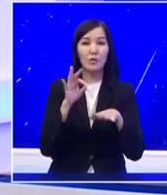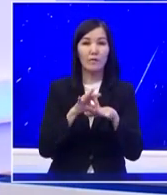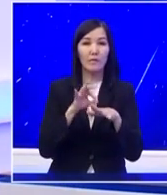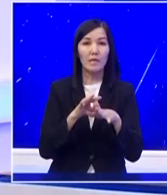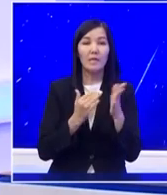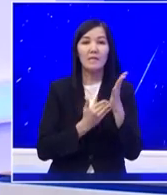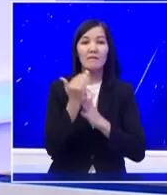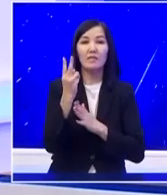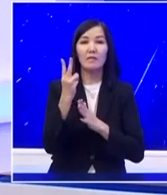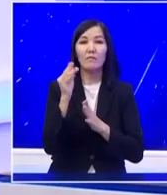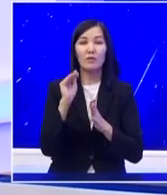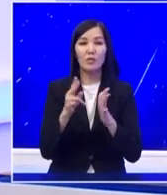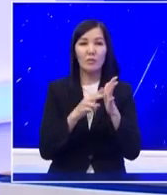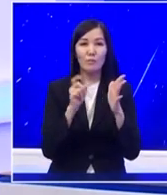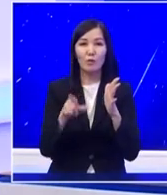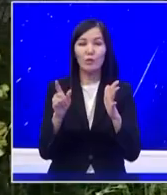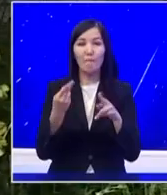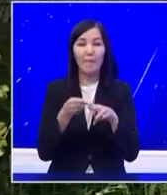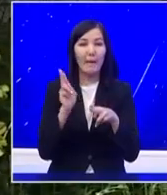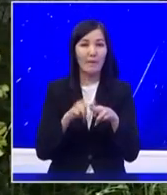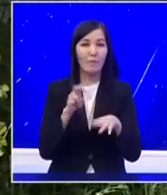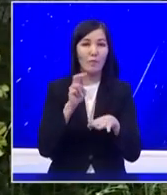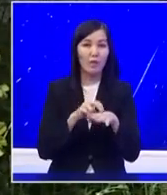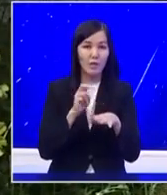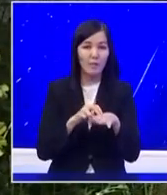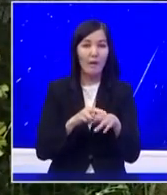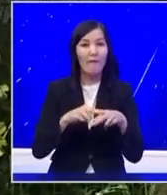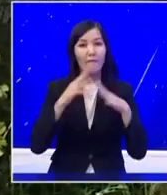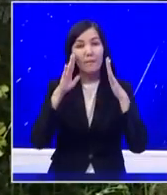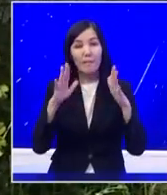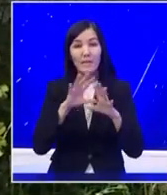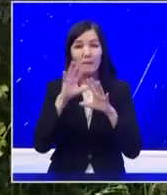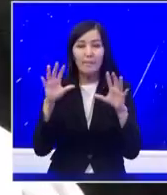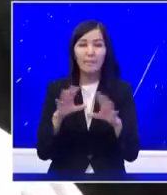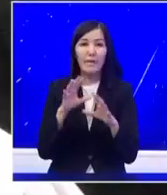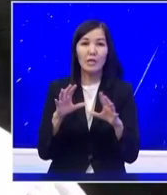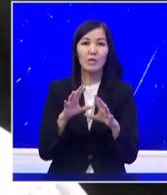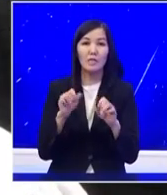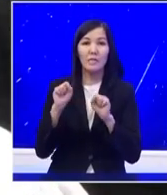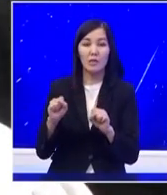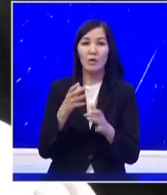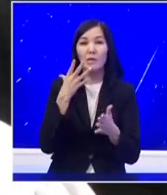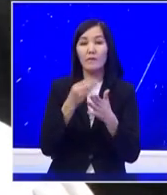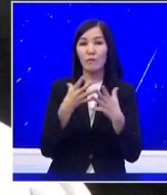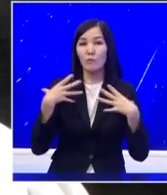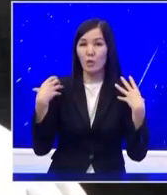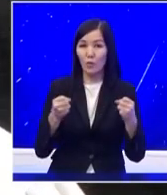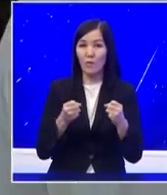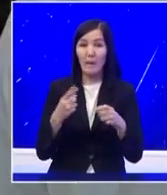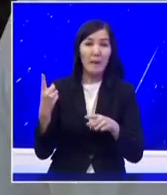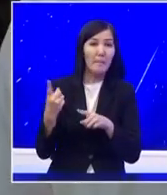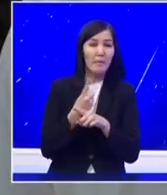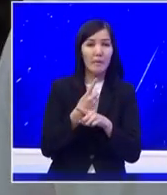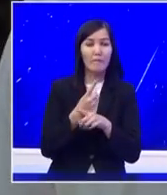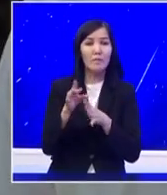свыше 2700 человек. Поэтому врачи рекомендуют как можно внимательнее и бережно относиться к своему здоровью. При